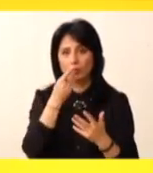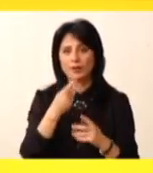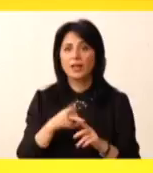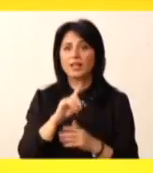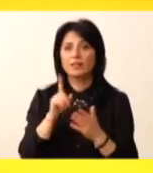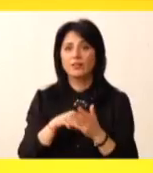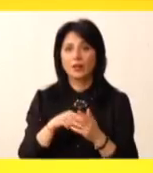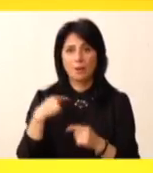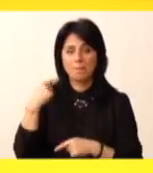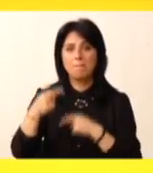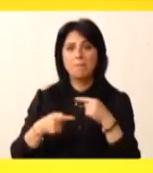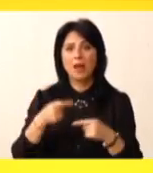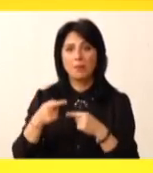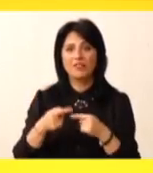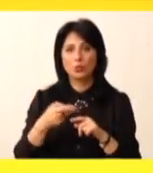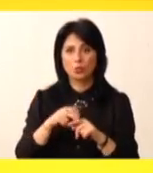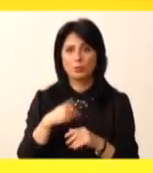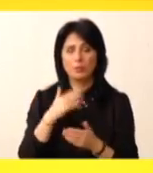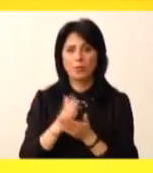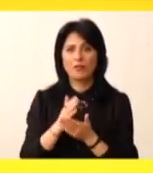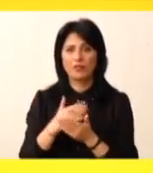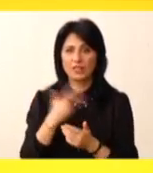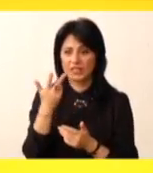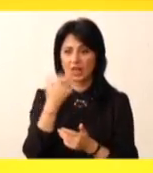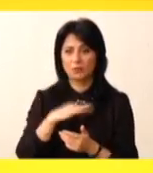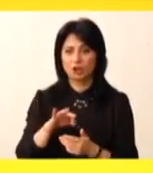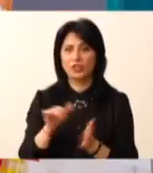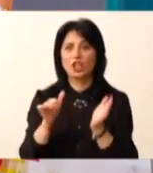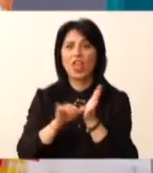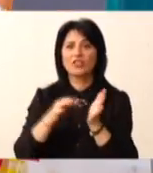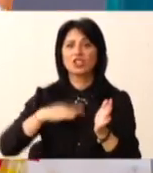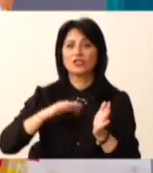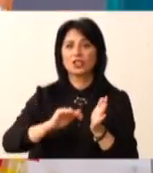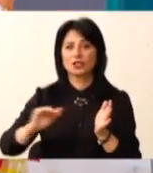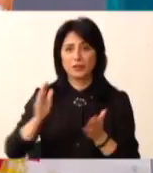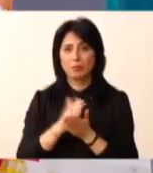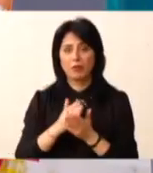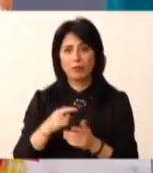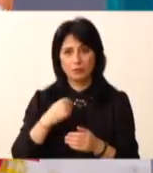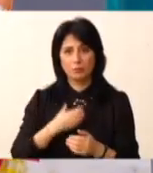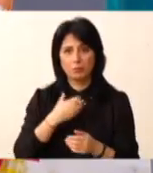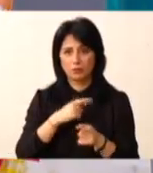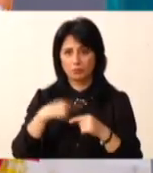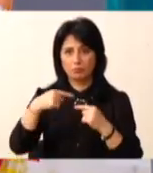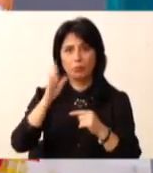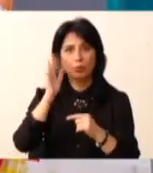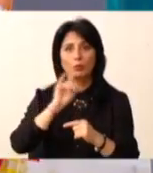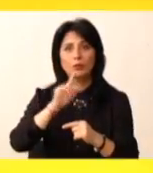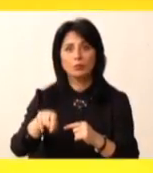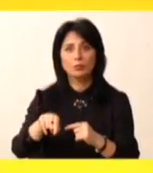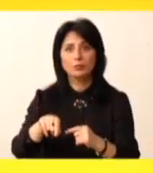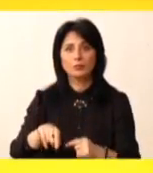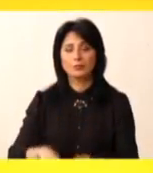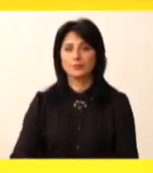ესა მემკვიდრეობით არის თუ არა, იმიტომ ყავს სამი შვილი და ექვსი შვილი შვილი და არის თუ არა საშიშროება, რომ მათაც